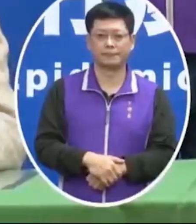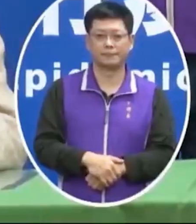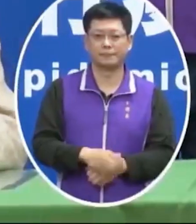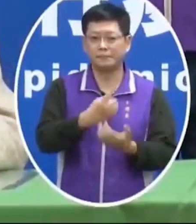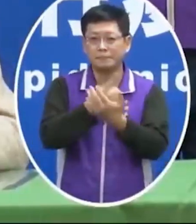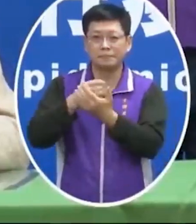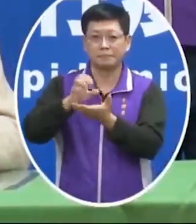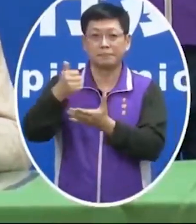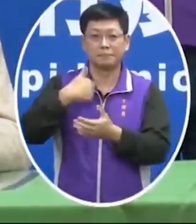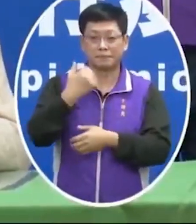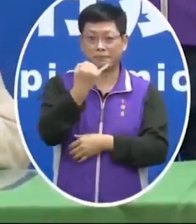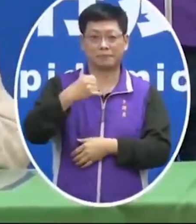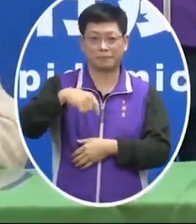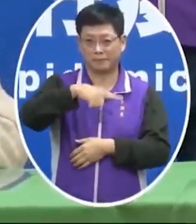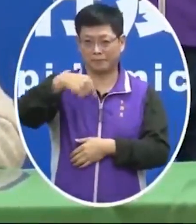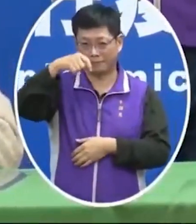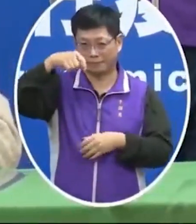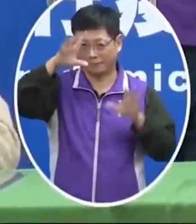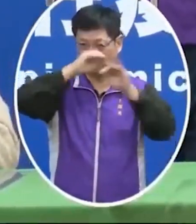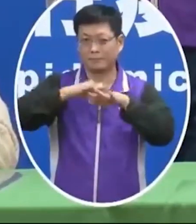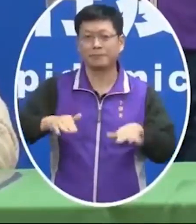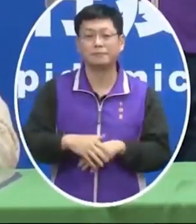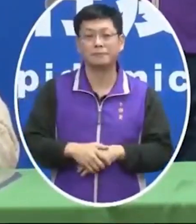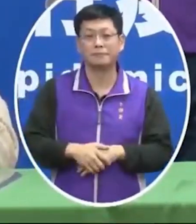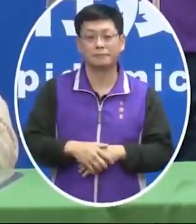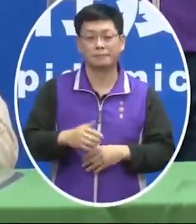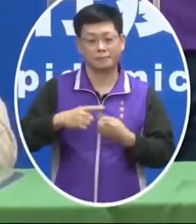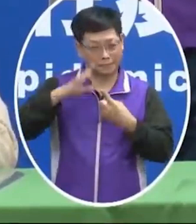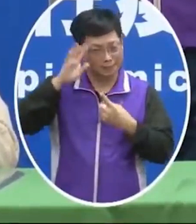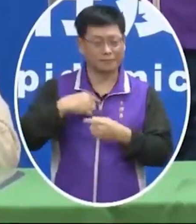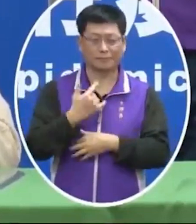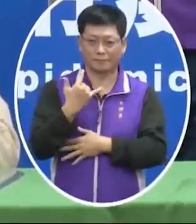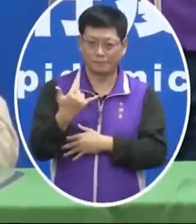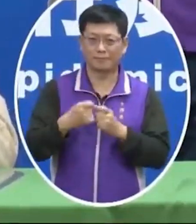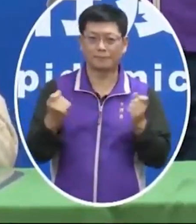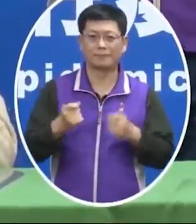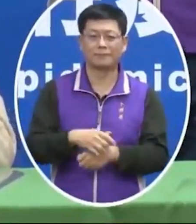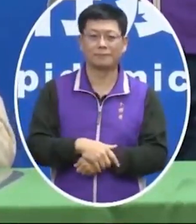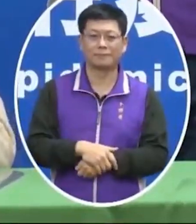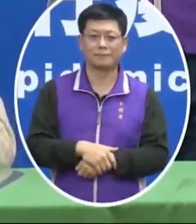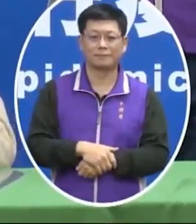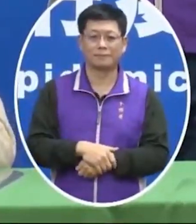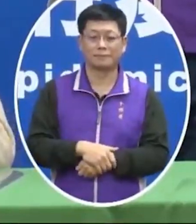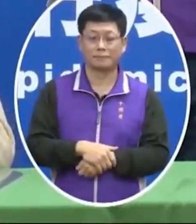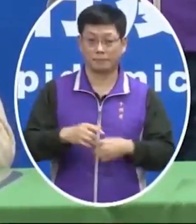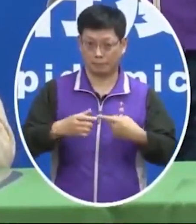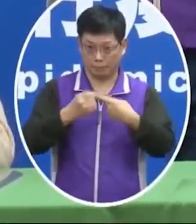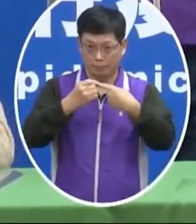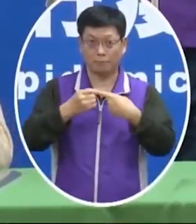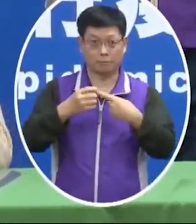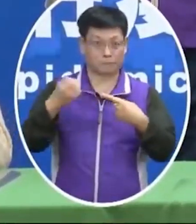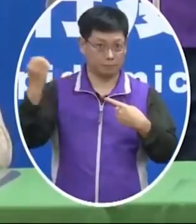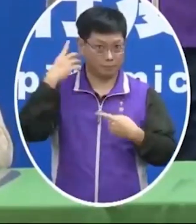好，各位媒体女士先生们，大家晚安。哦，那很抱歉让大家久候。那不过第一个